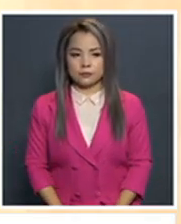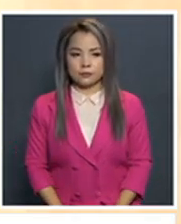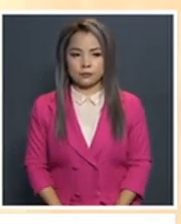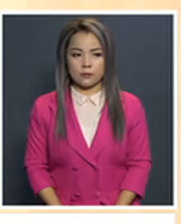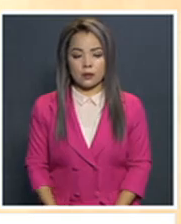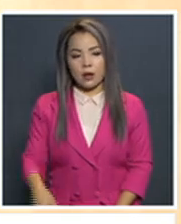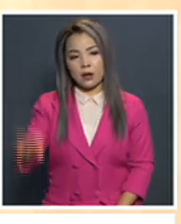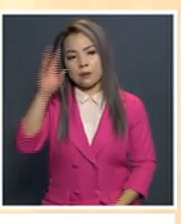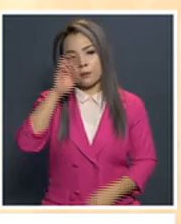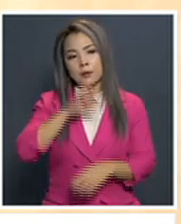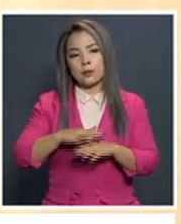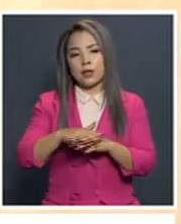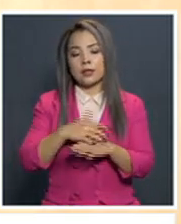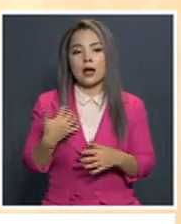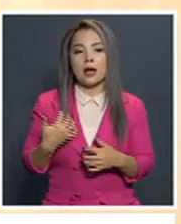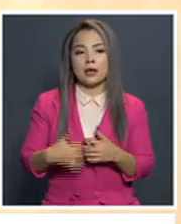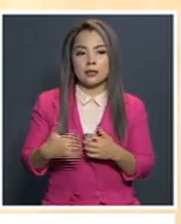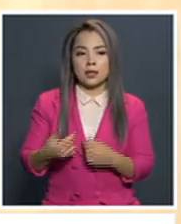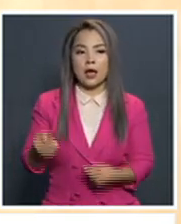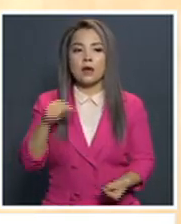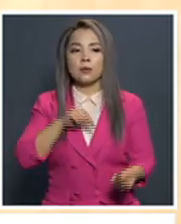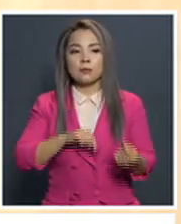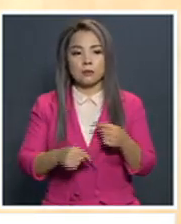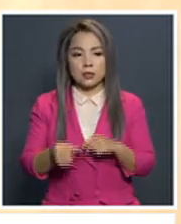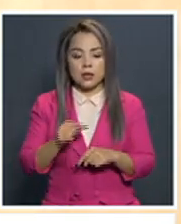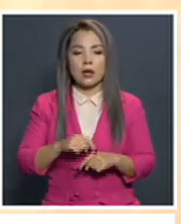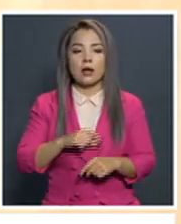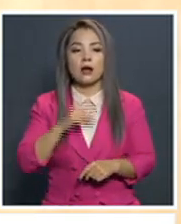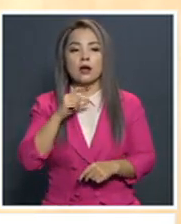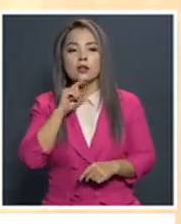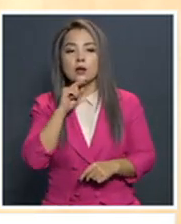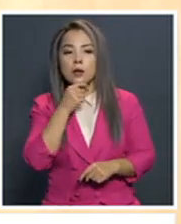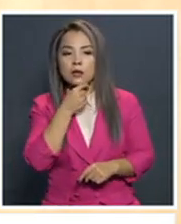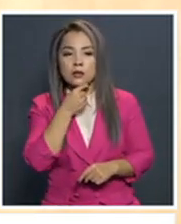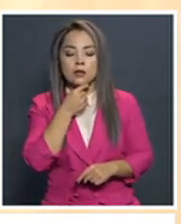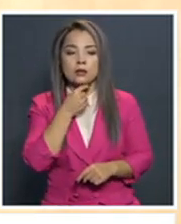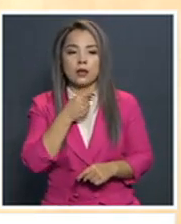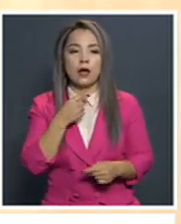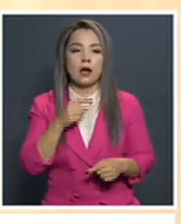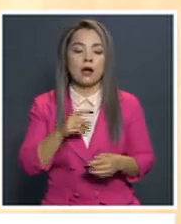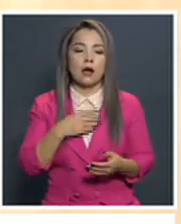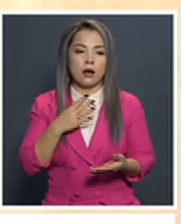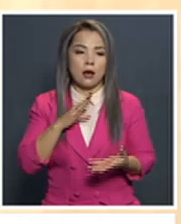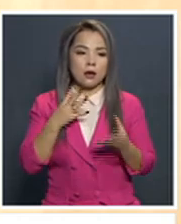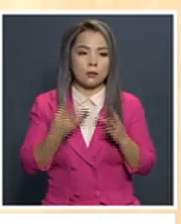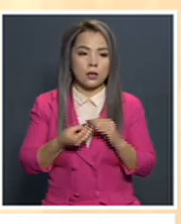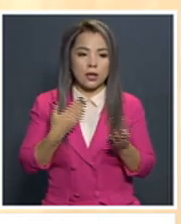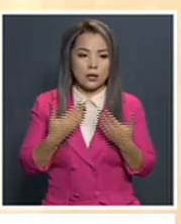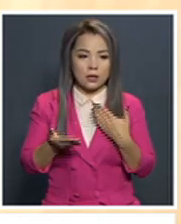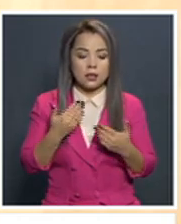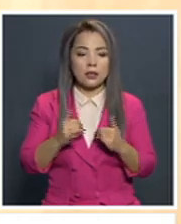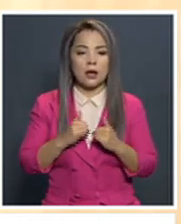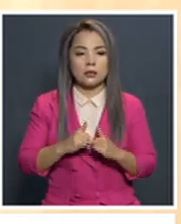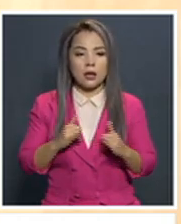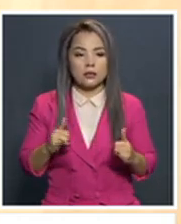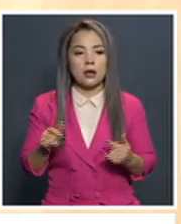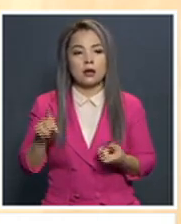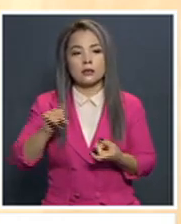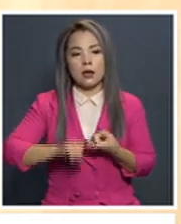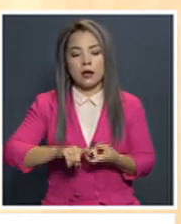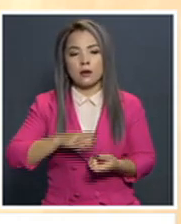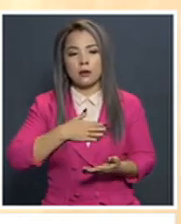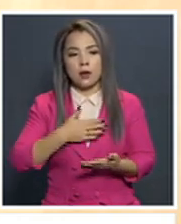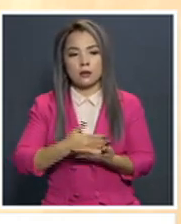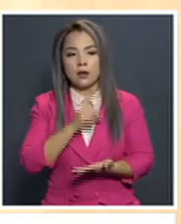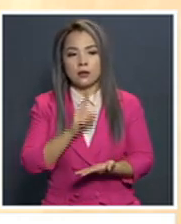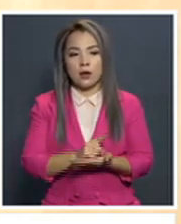Мемлекет арасындағы бір-бірімізбен экономикалық қарым-қатынасын ықпал етеді. Сонымен қатар,